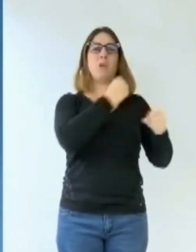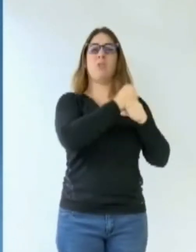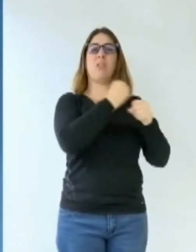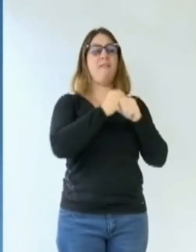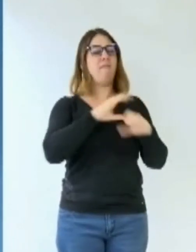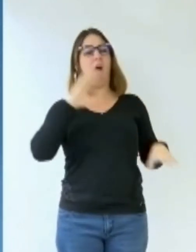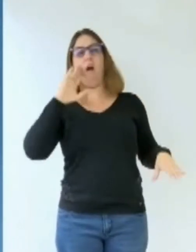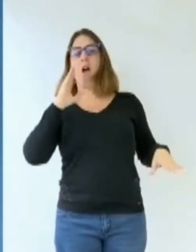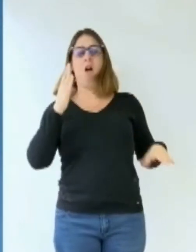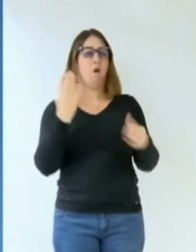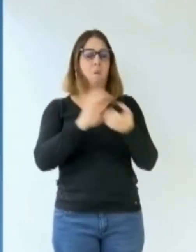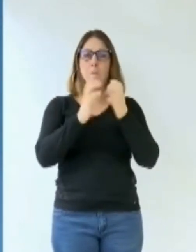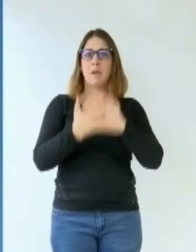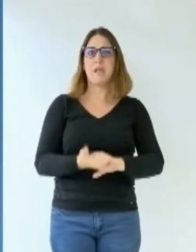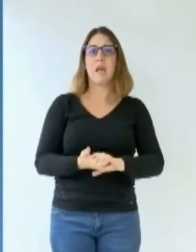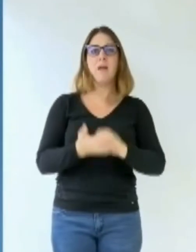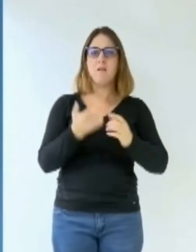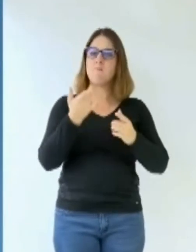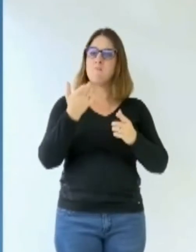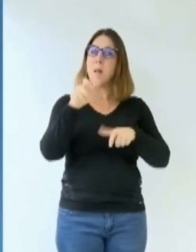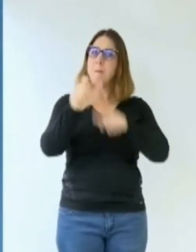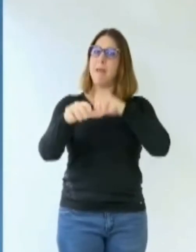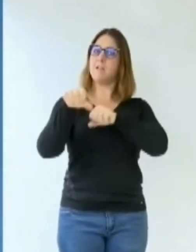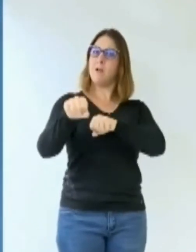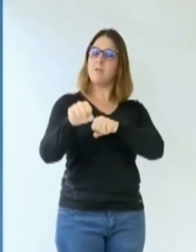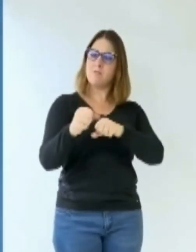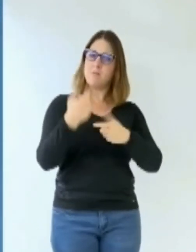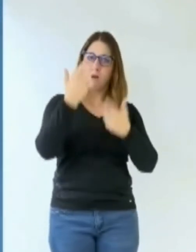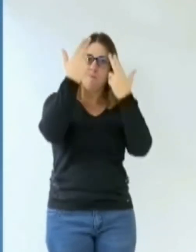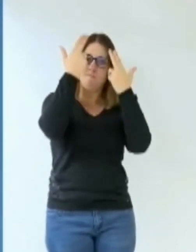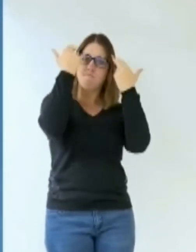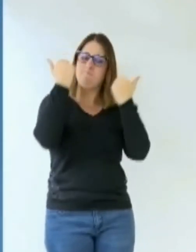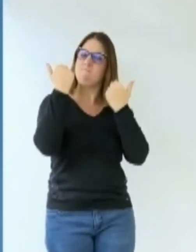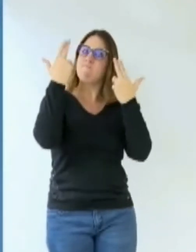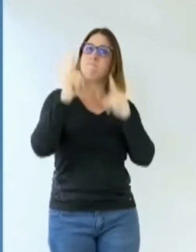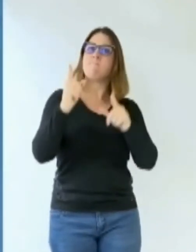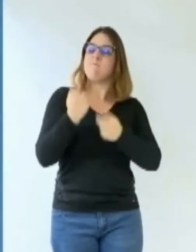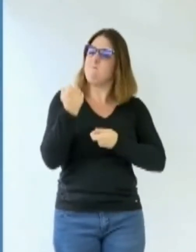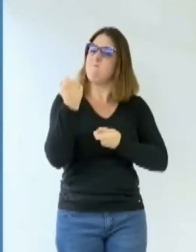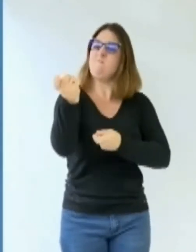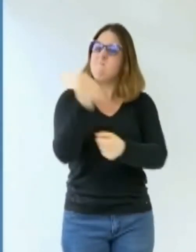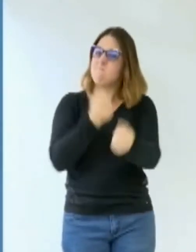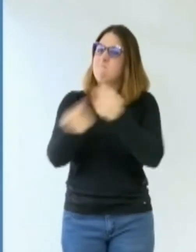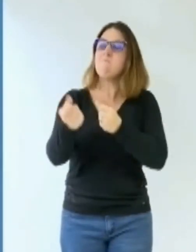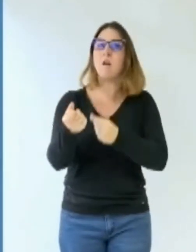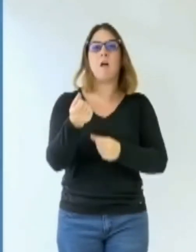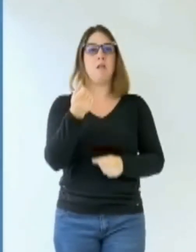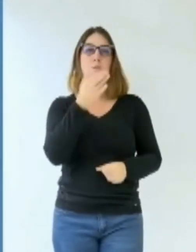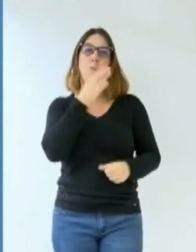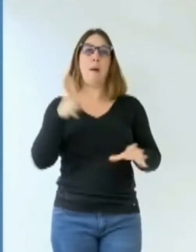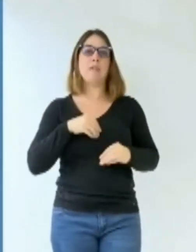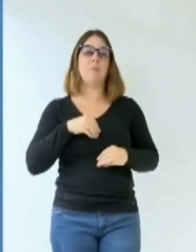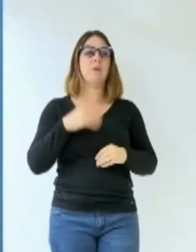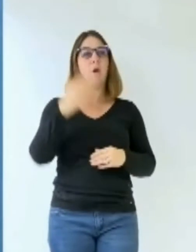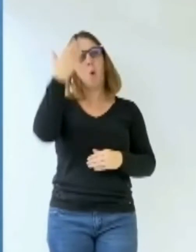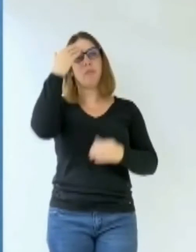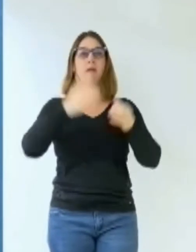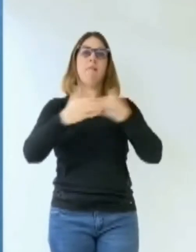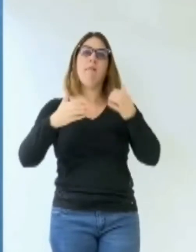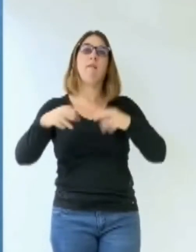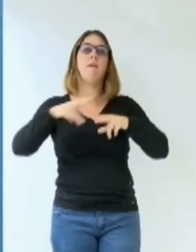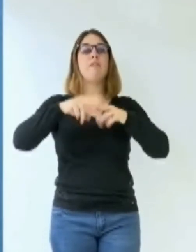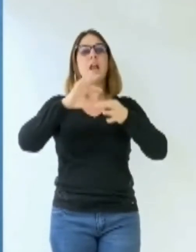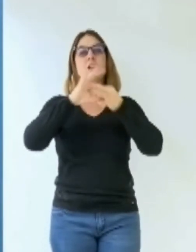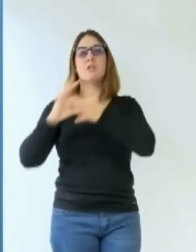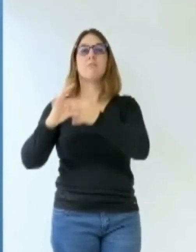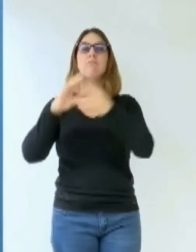et les menaces proférées contre ceux qui résistent sont inacceptables. Dans certains quartiers, on les connaît tous, Villeneuve, Village